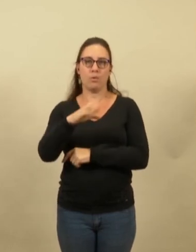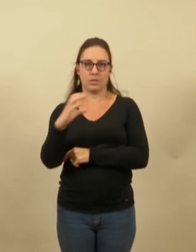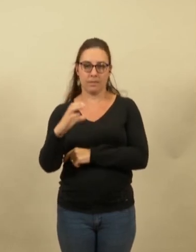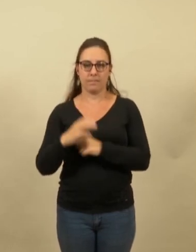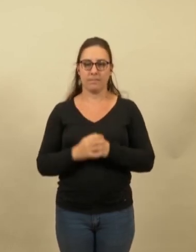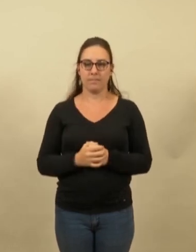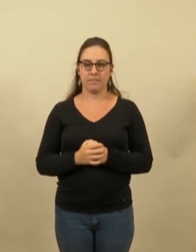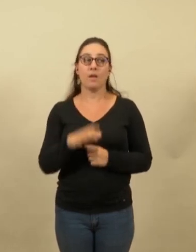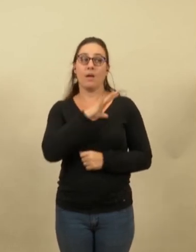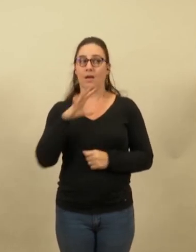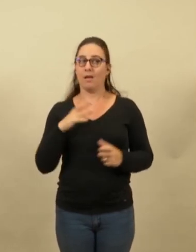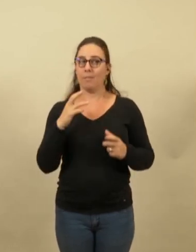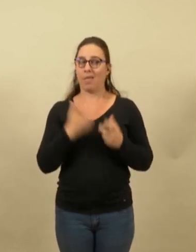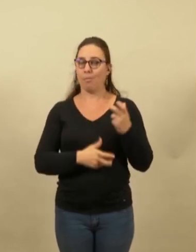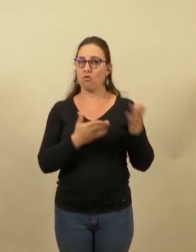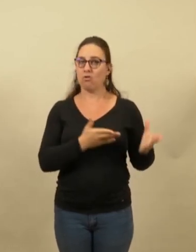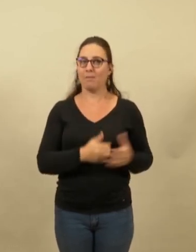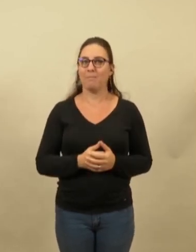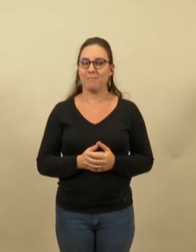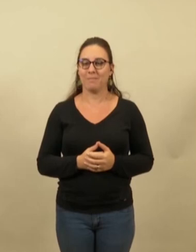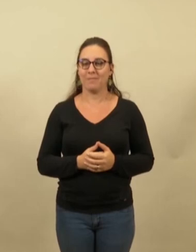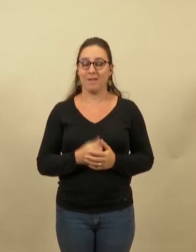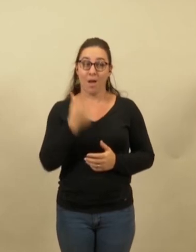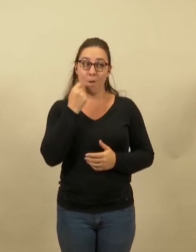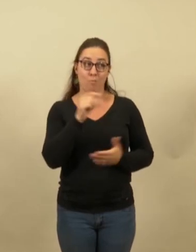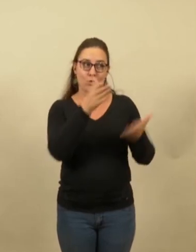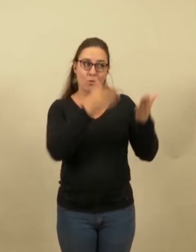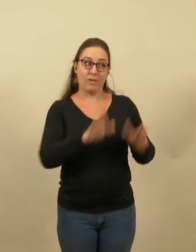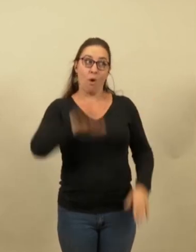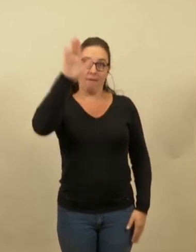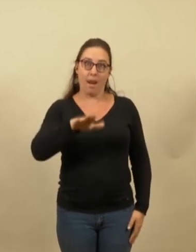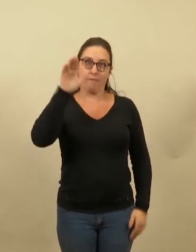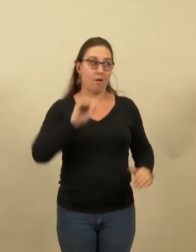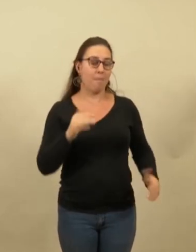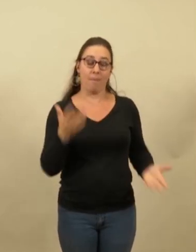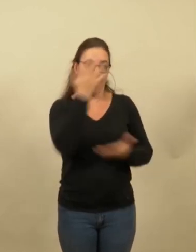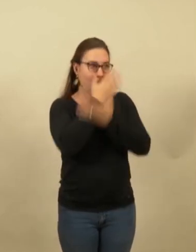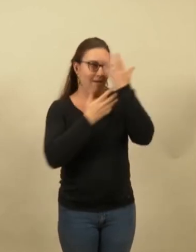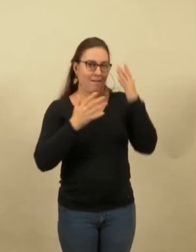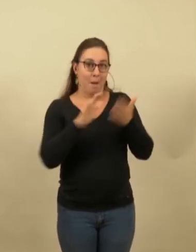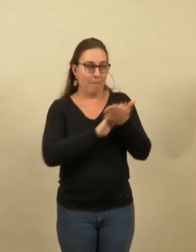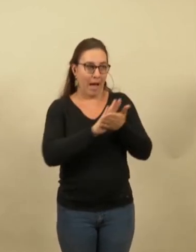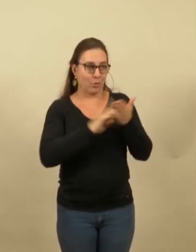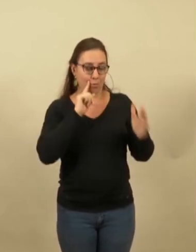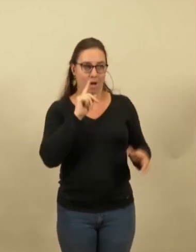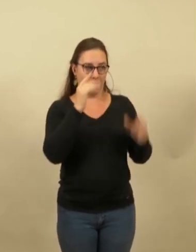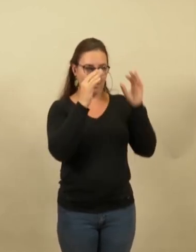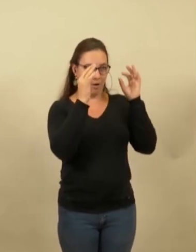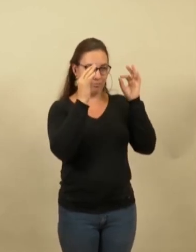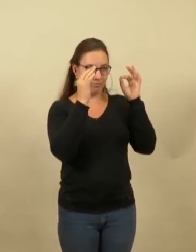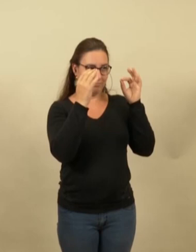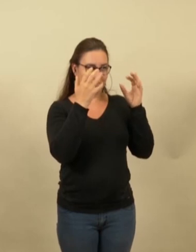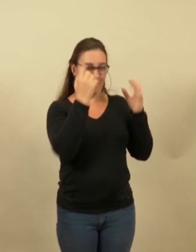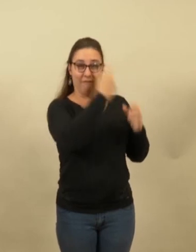et Madame roche à chaque fois parce que je vais pas réussir spontanément